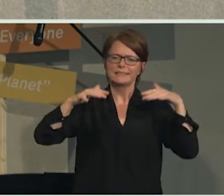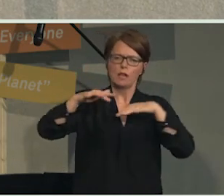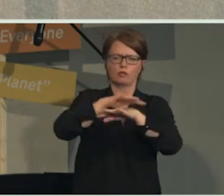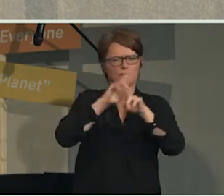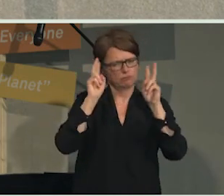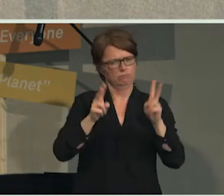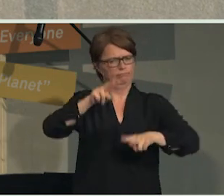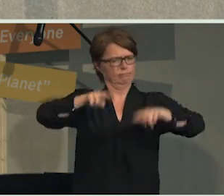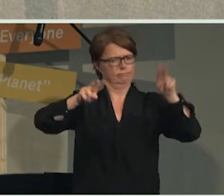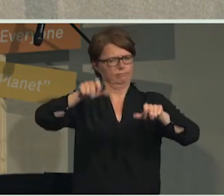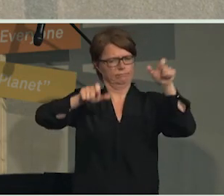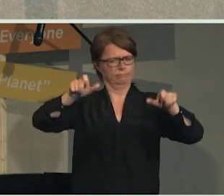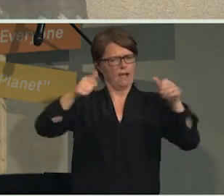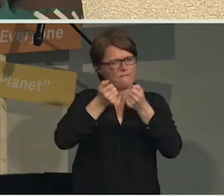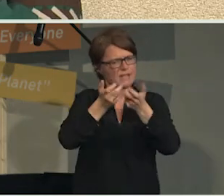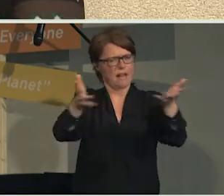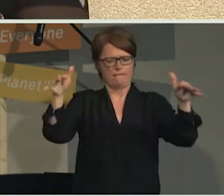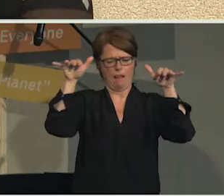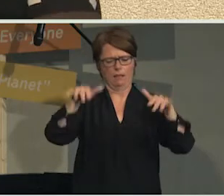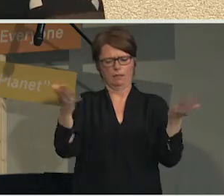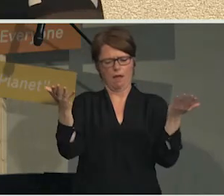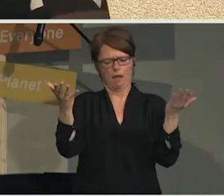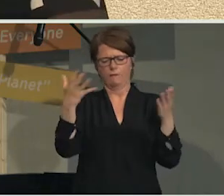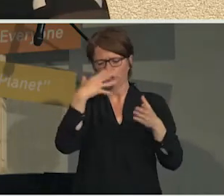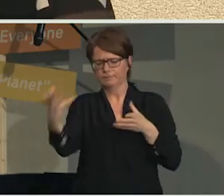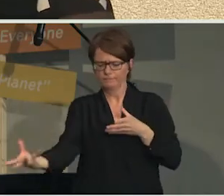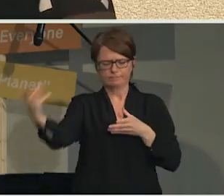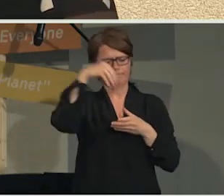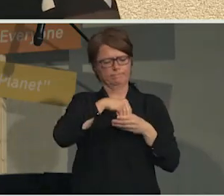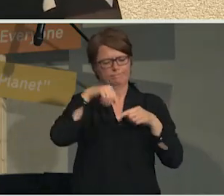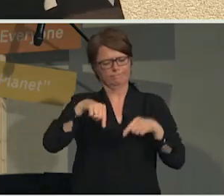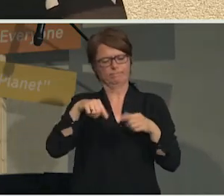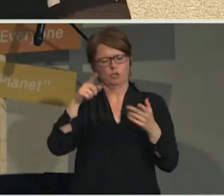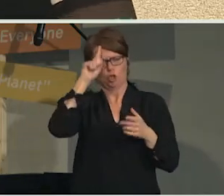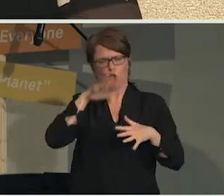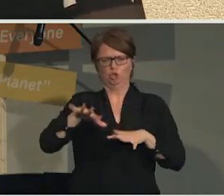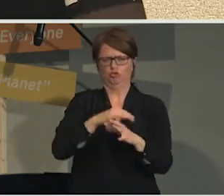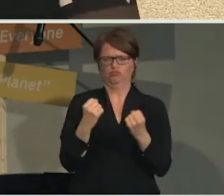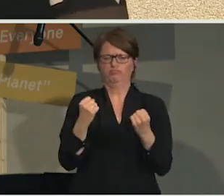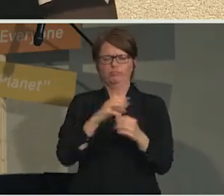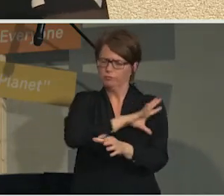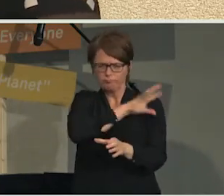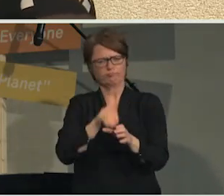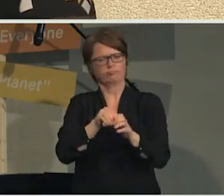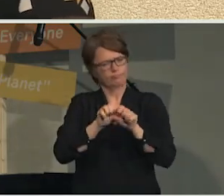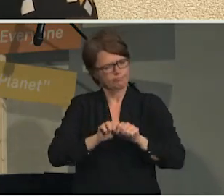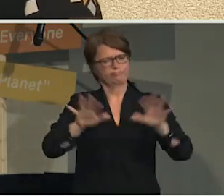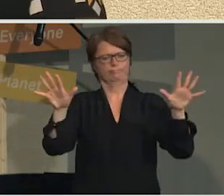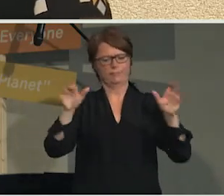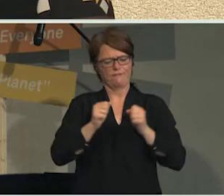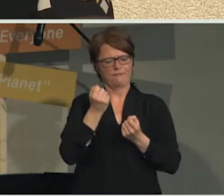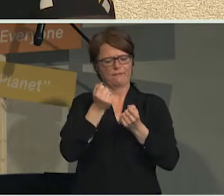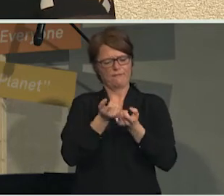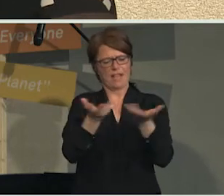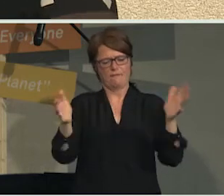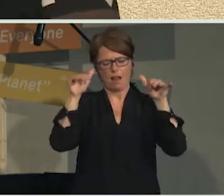Gerechtigkeit ist nicht nur am Anfang, sondern nicht mal am Horizont zu sehen. In diesen Narrativen, die nicht